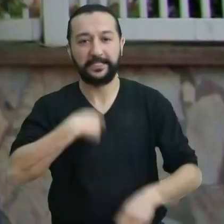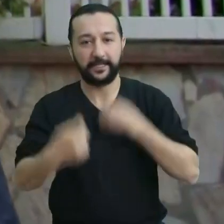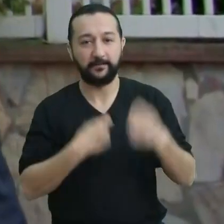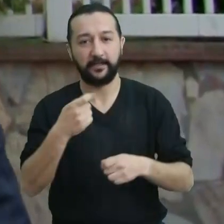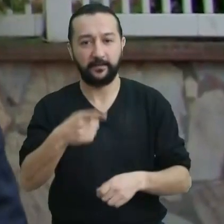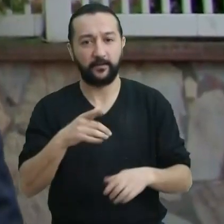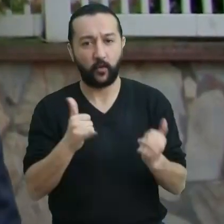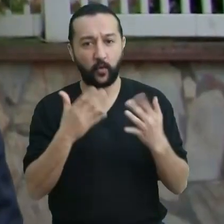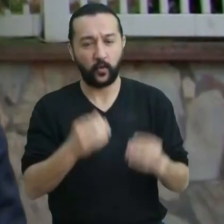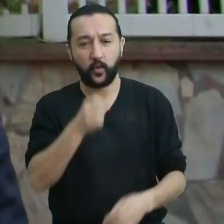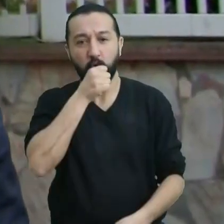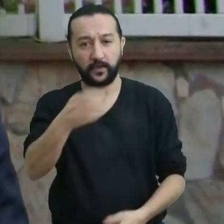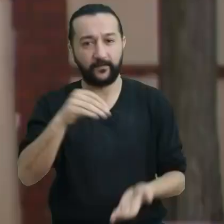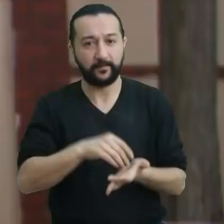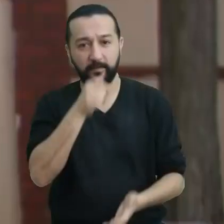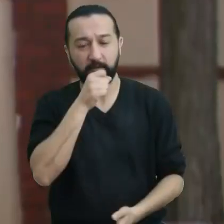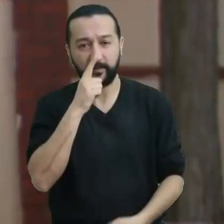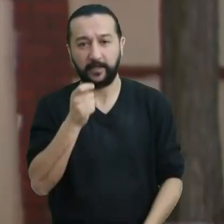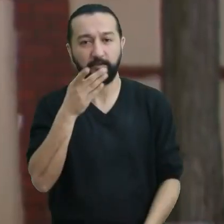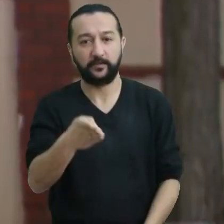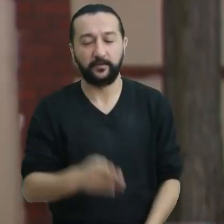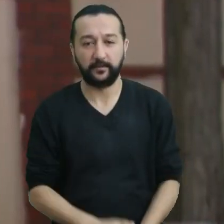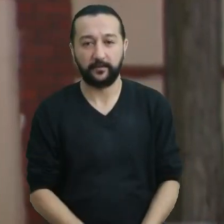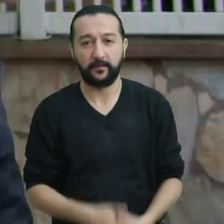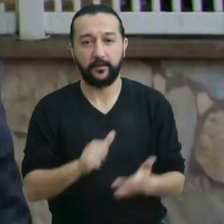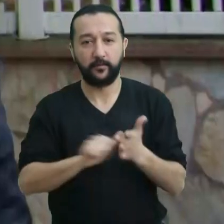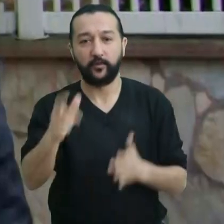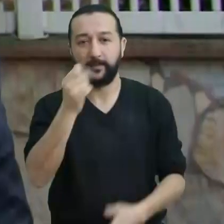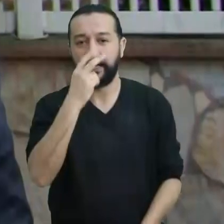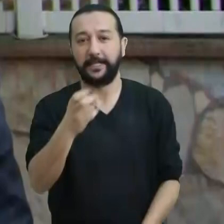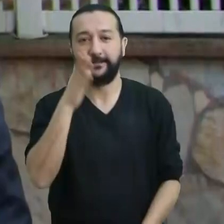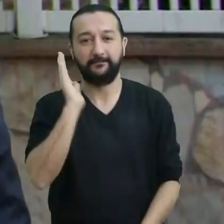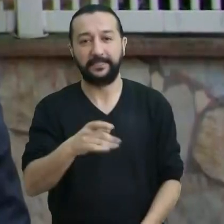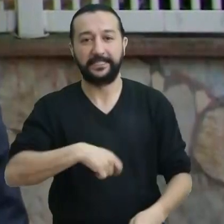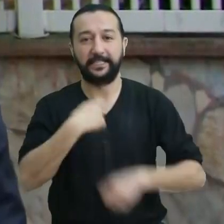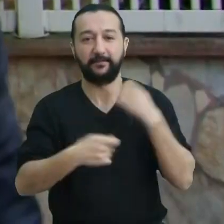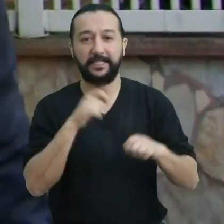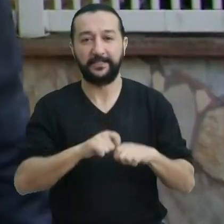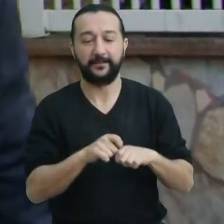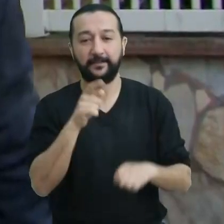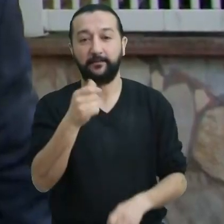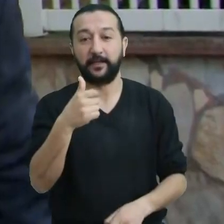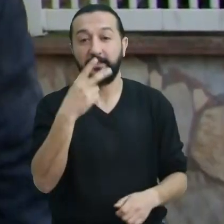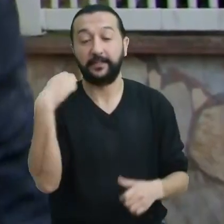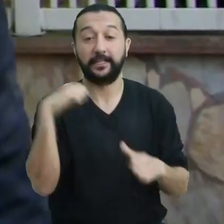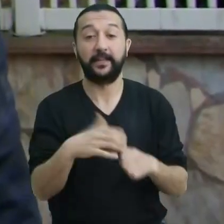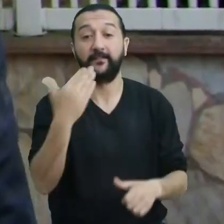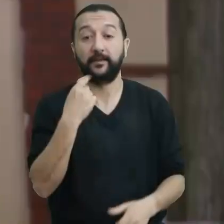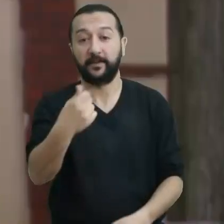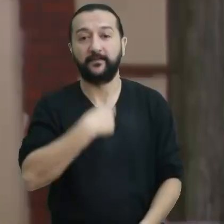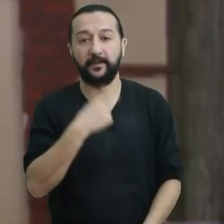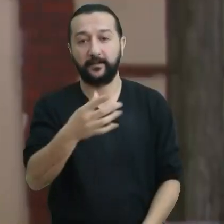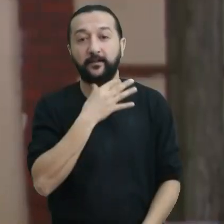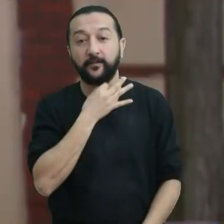sapan elime bir kozalak vermişsin mikrofon diye. Bütün paramı da aldın bu saçmalıklarınla. Paramı geri ver Şükrü. Paramı geri